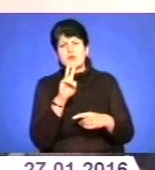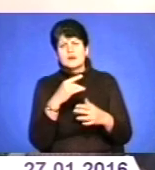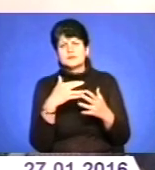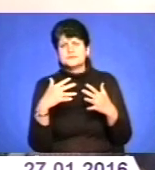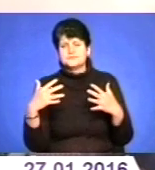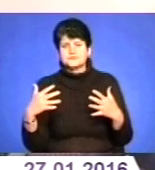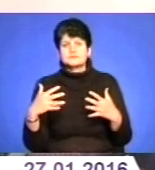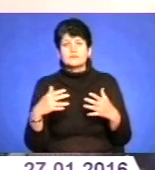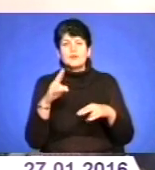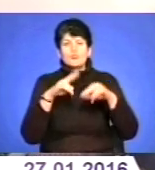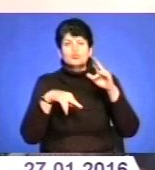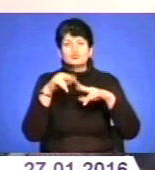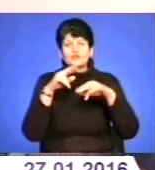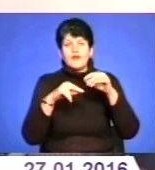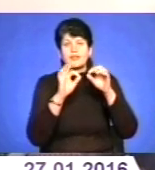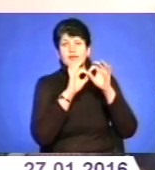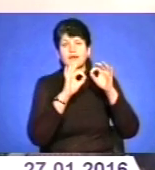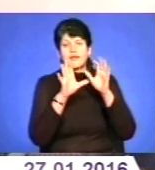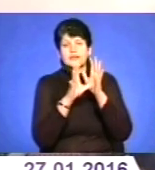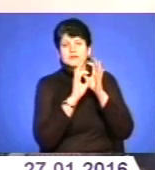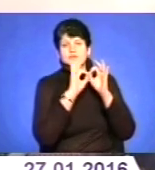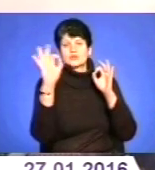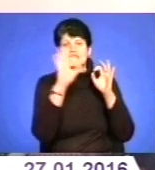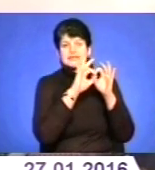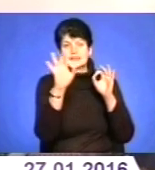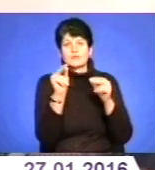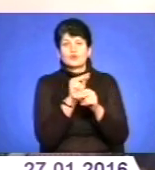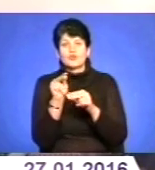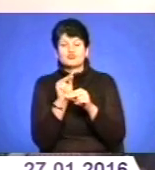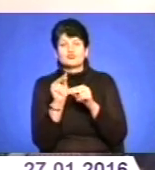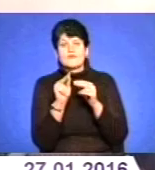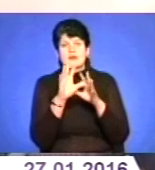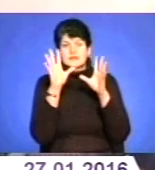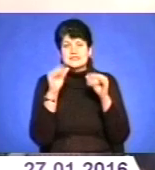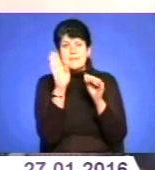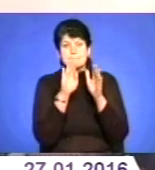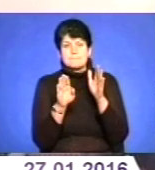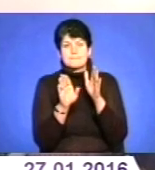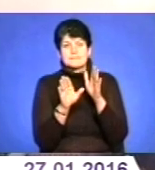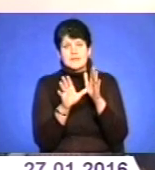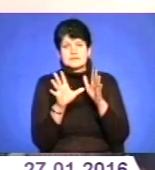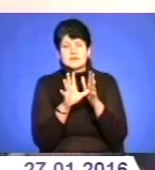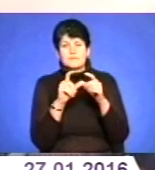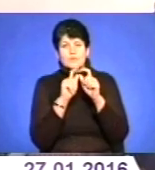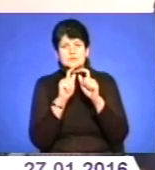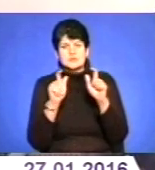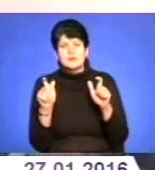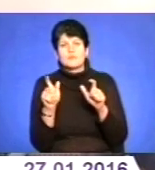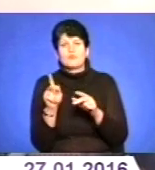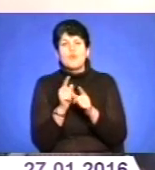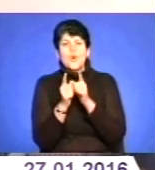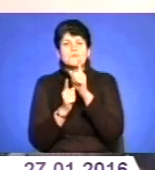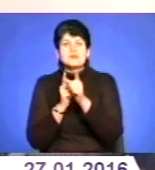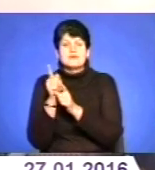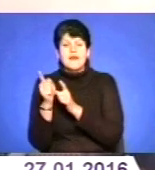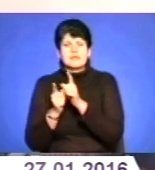ми побудували стільки ліній, що ми і поремонтували тягові станції, підстанції, і що ми поремонтували, поміняли